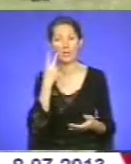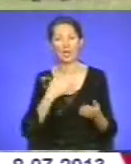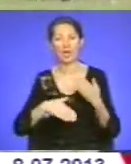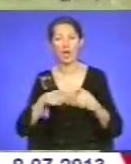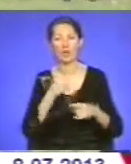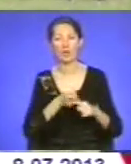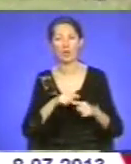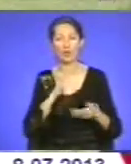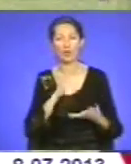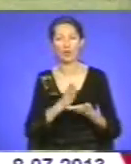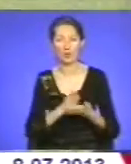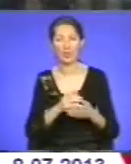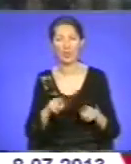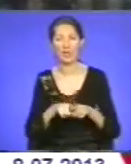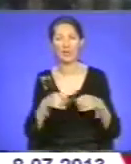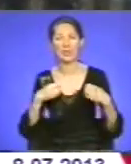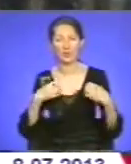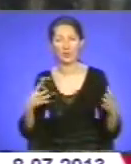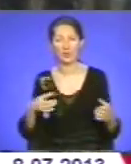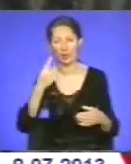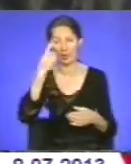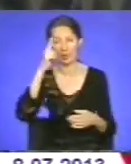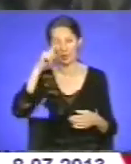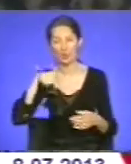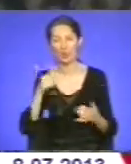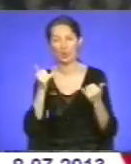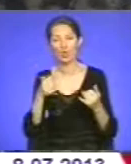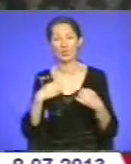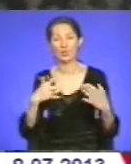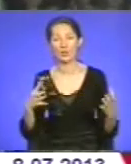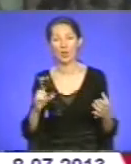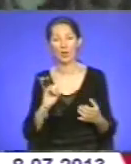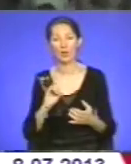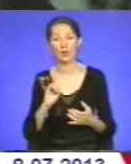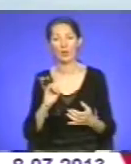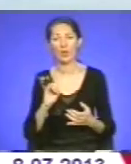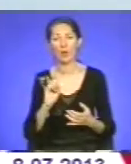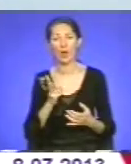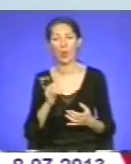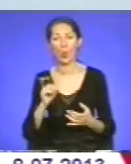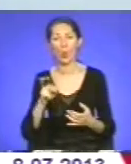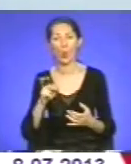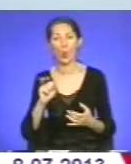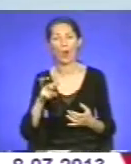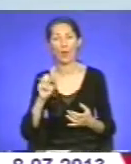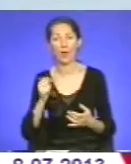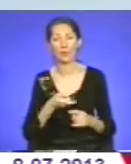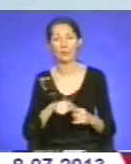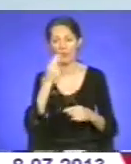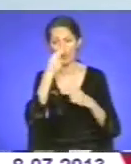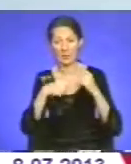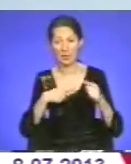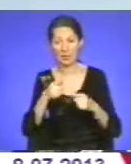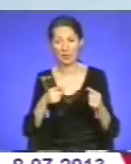це відбувається, таке свято. Знаєте про сьогоднішнє свято, про Івана Кулака? Що ця традиція